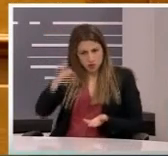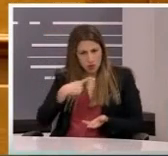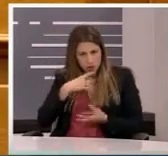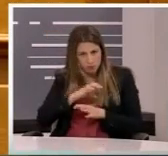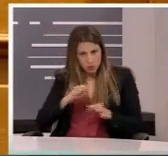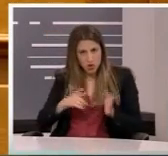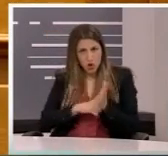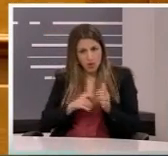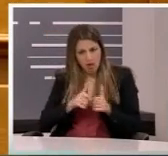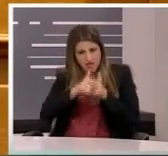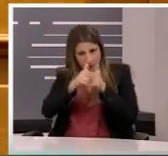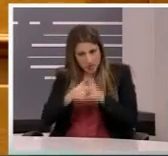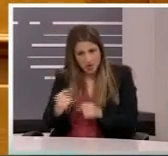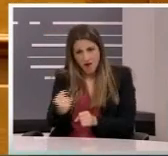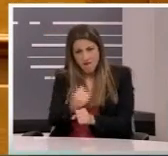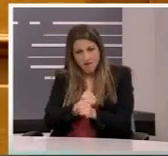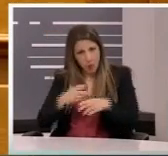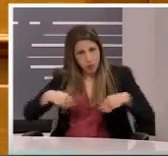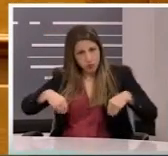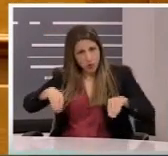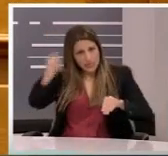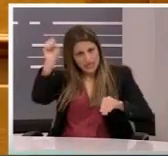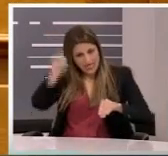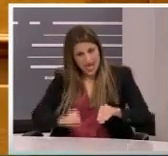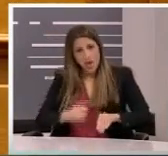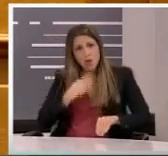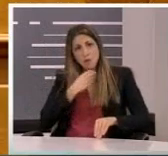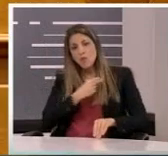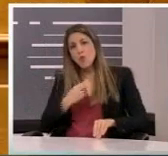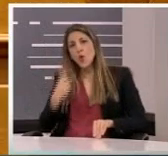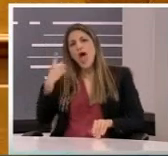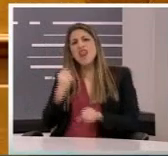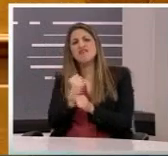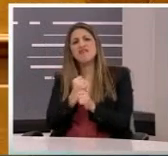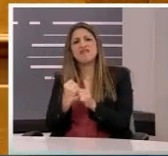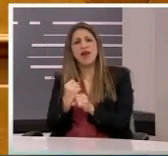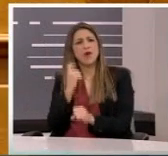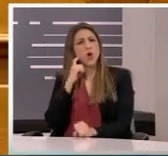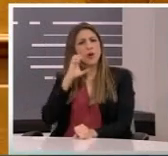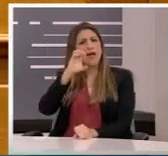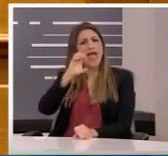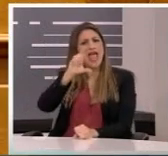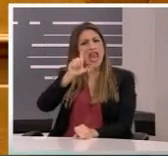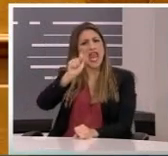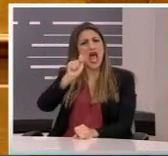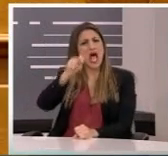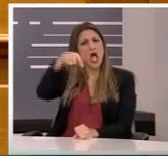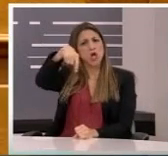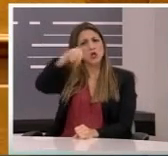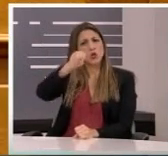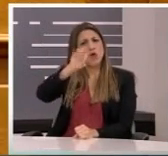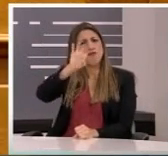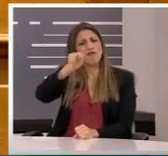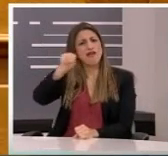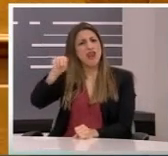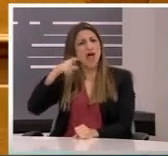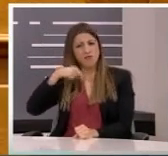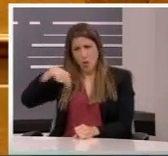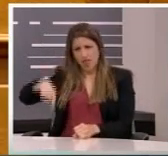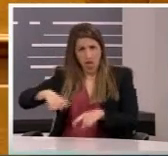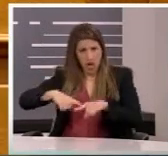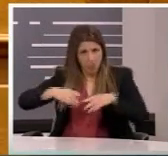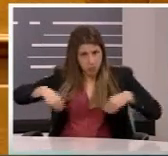συγκεκριμένο φάρμακο, εκτός βέβαια από το διαβόητο ελατοφέν, που αν δεν κάνω λάθος, δεν κυκλοφόρησε και ποτέ στην Ελλάδα.